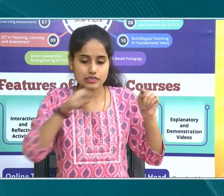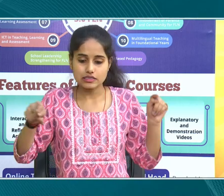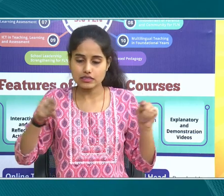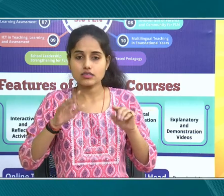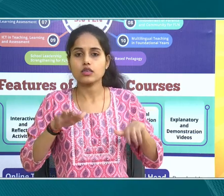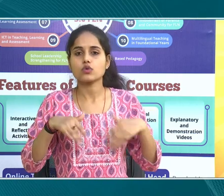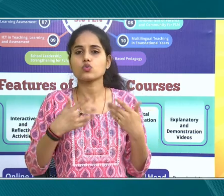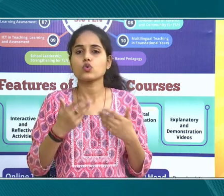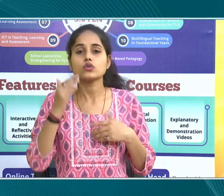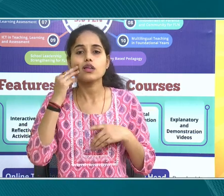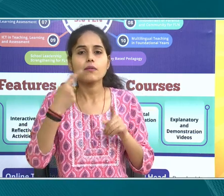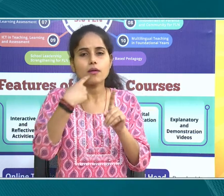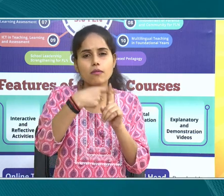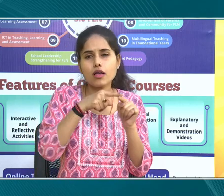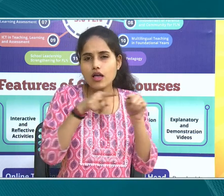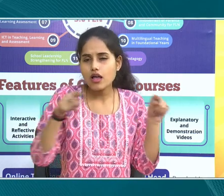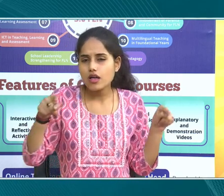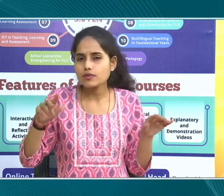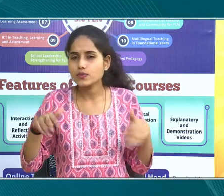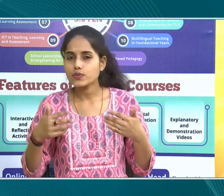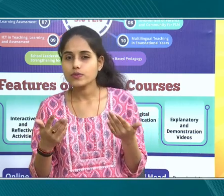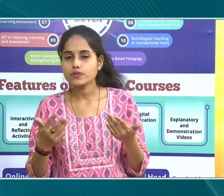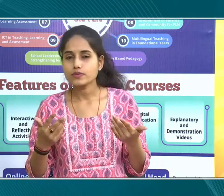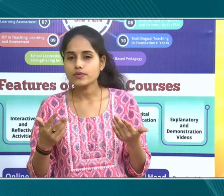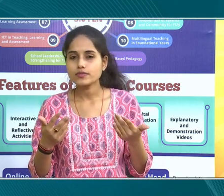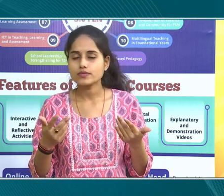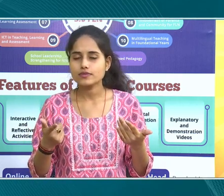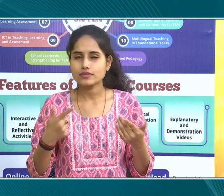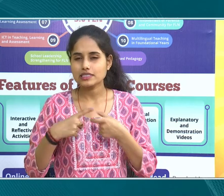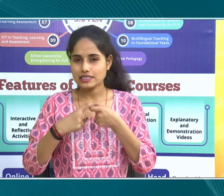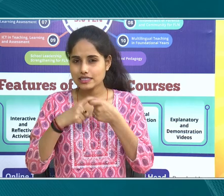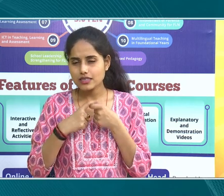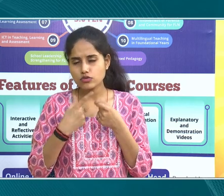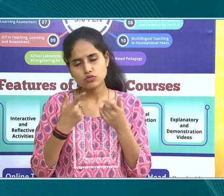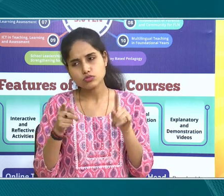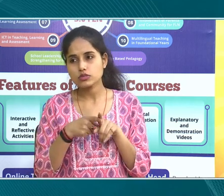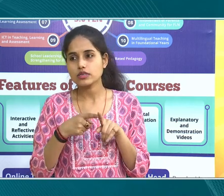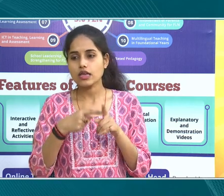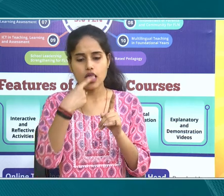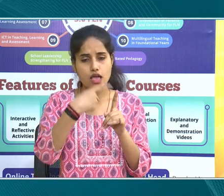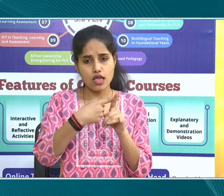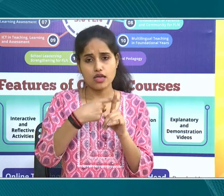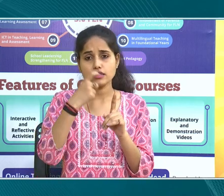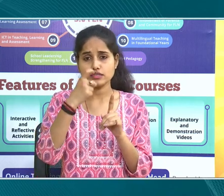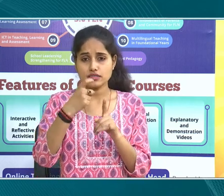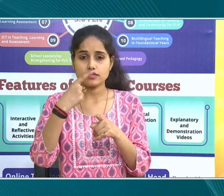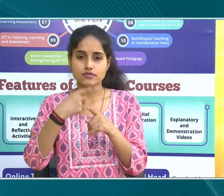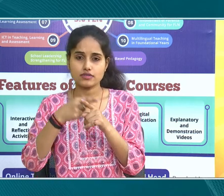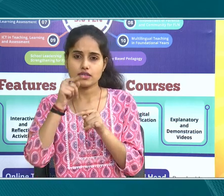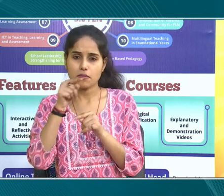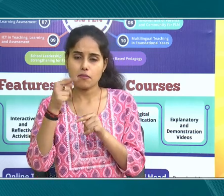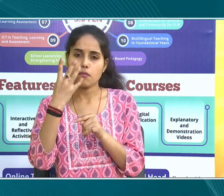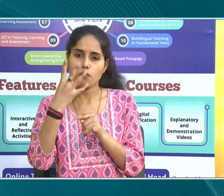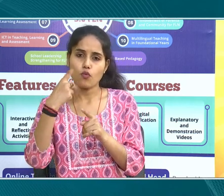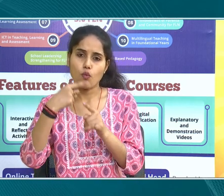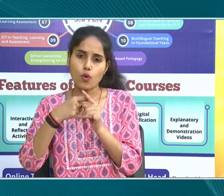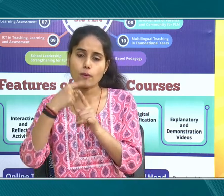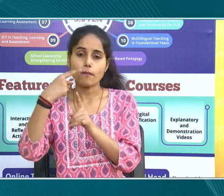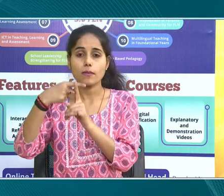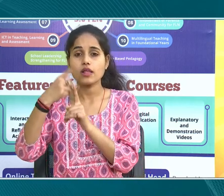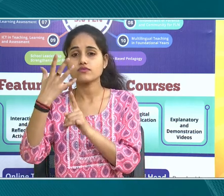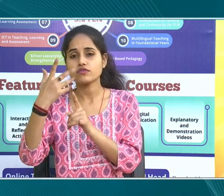ओके एड करना है तो आपने यह सवाल आपको ऐसे भी लिखा हो सकता है एड 7x स्क्वायर माइंस